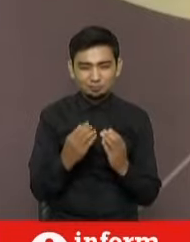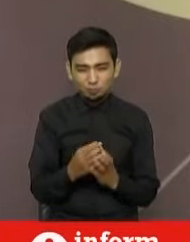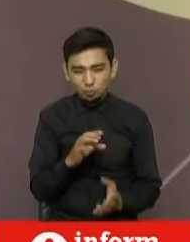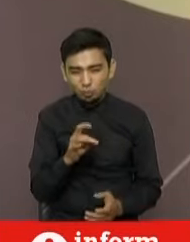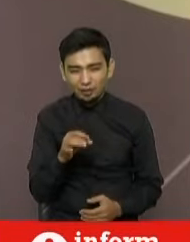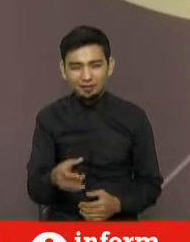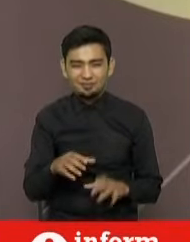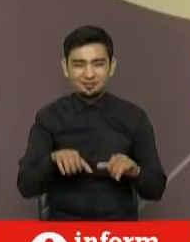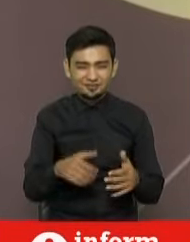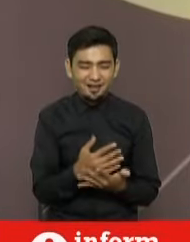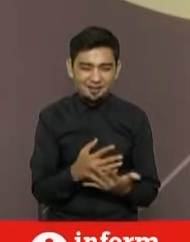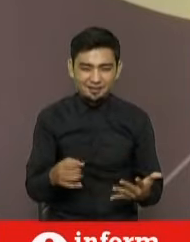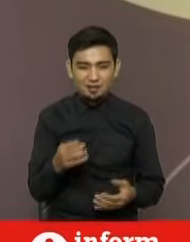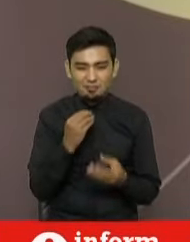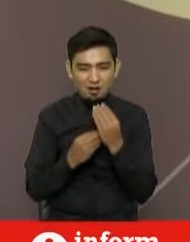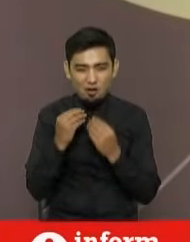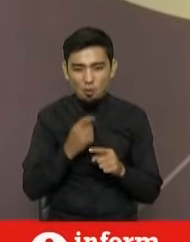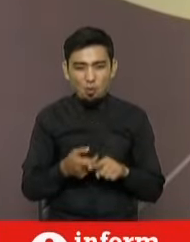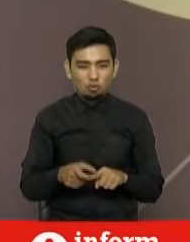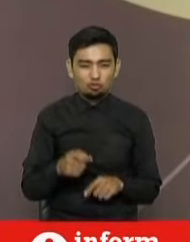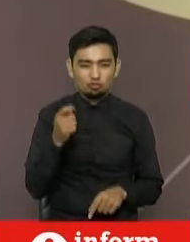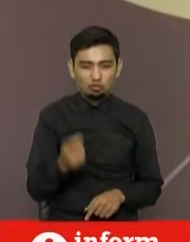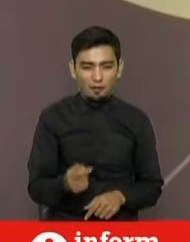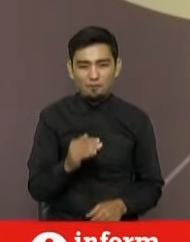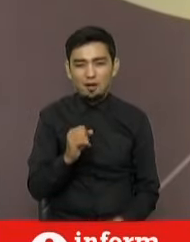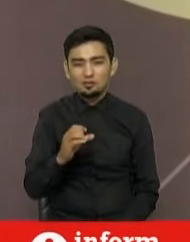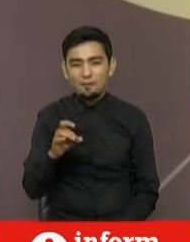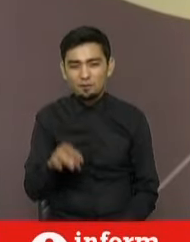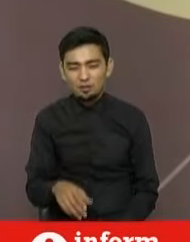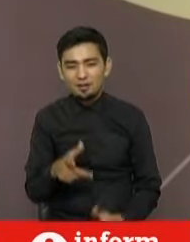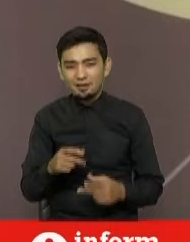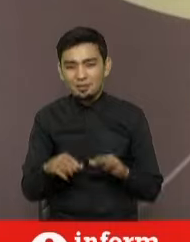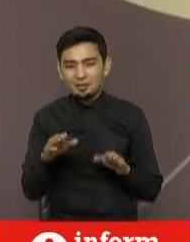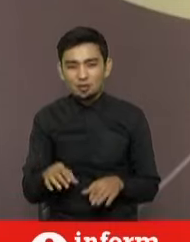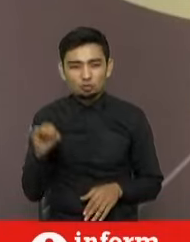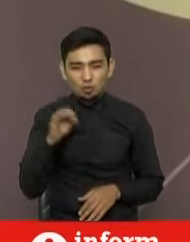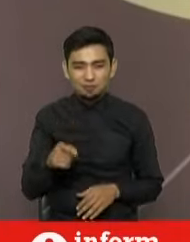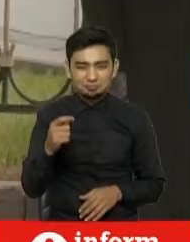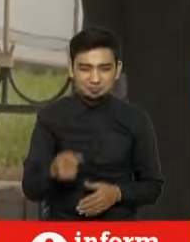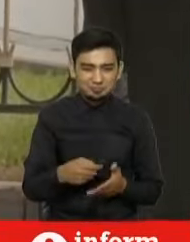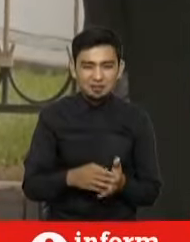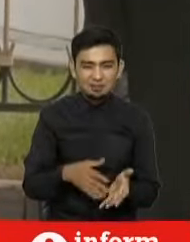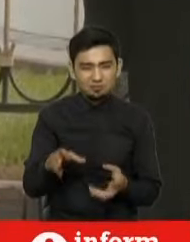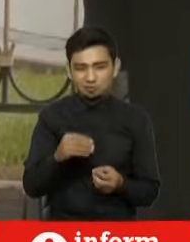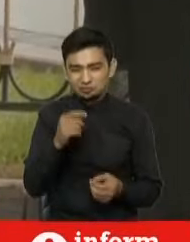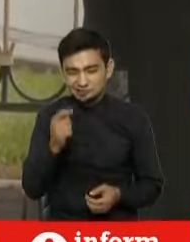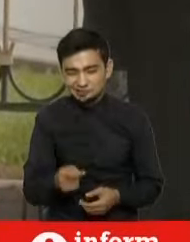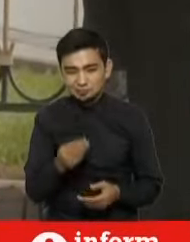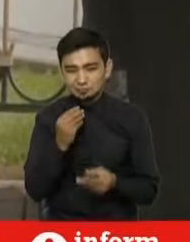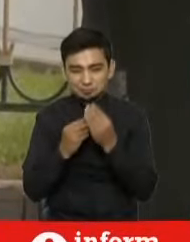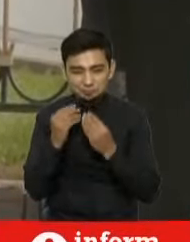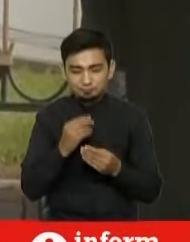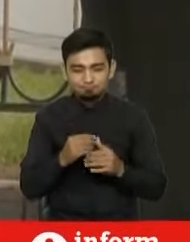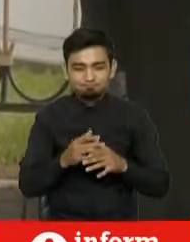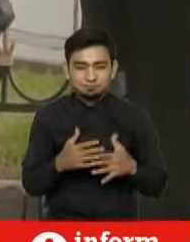слоев населения, естественно, кушают в очень дешевых фастфудных, где вся эта история на очень дешевом масле и так далее. В норме у женщин